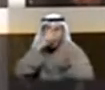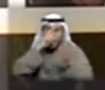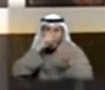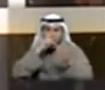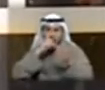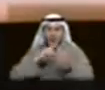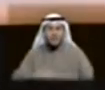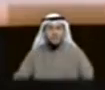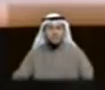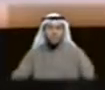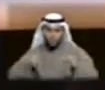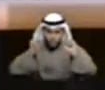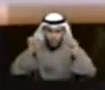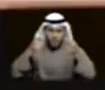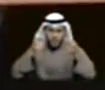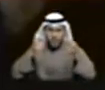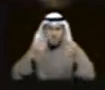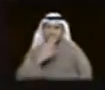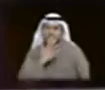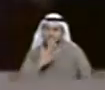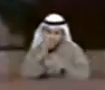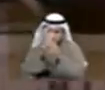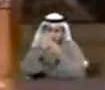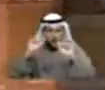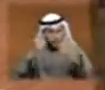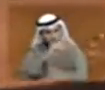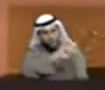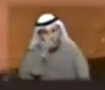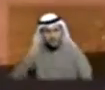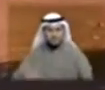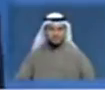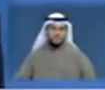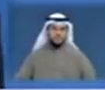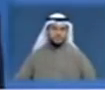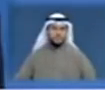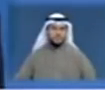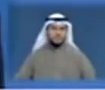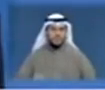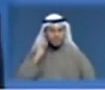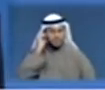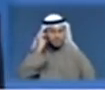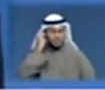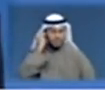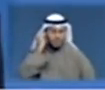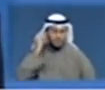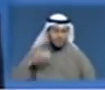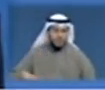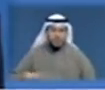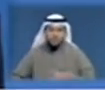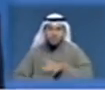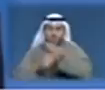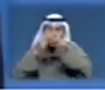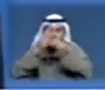بحل سياسي يحقن الدماء ويعيد الاستقرار لعالمنا. لقد شكل إطار مجلس